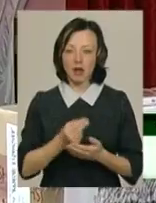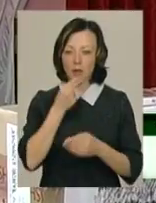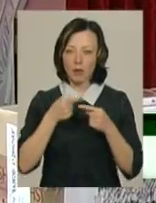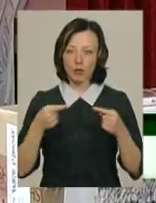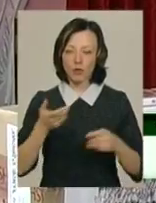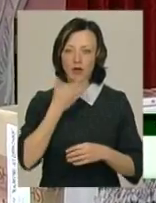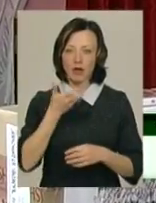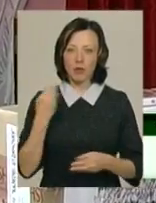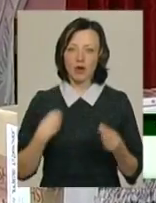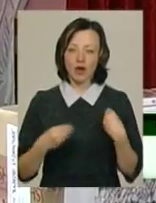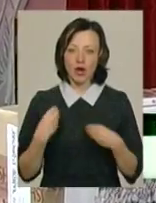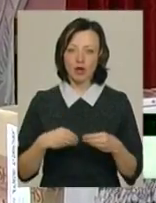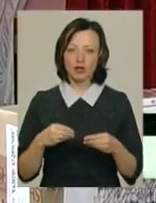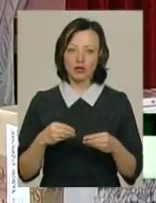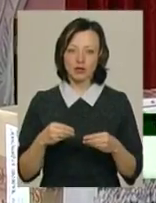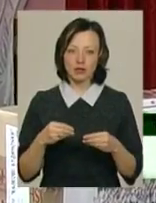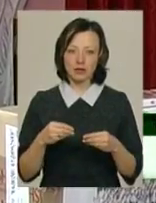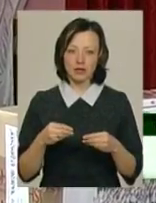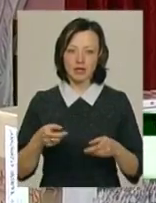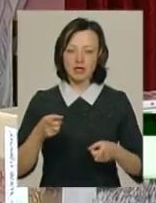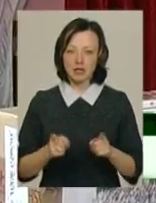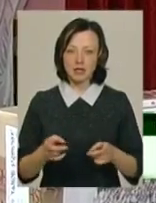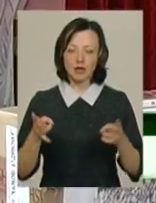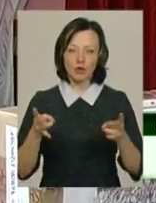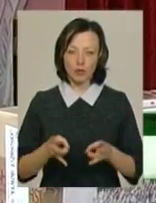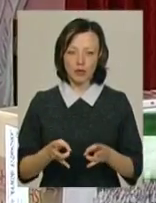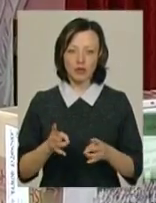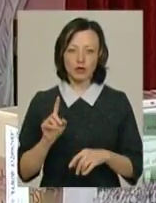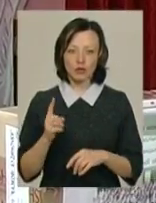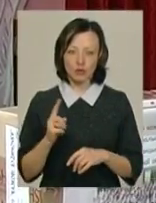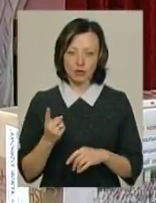речі. Воно також є дійсно необхідним, тому що